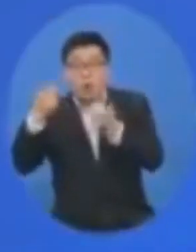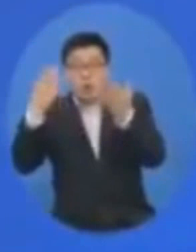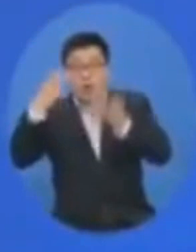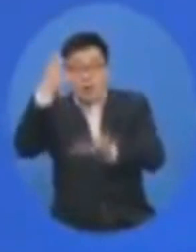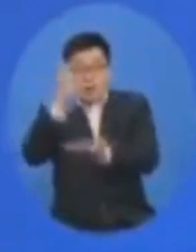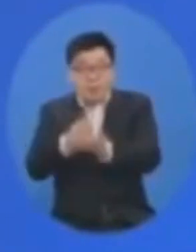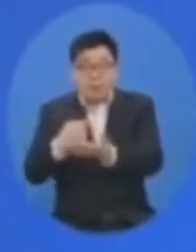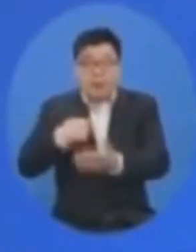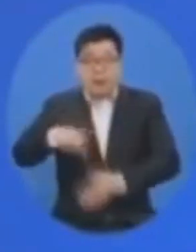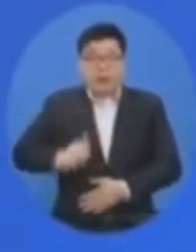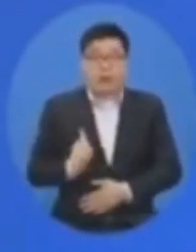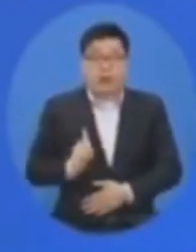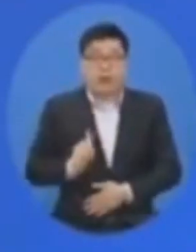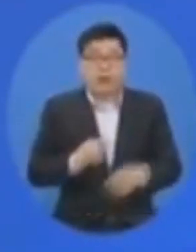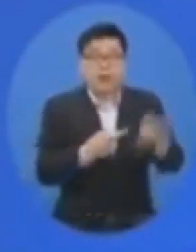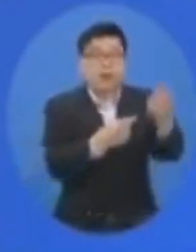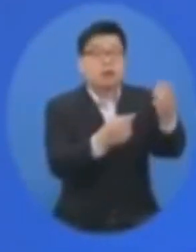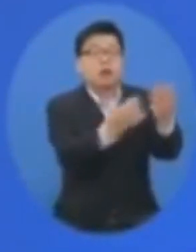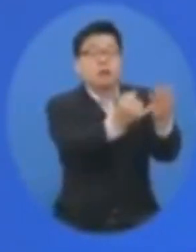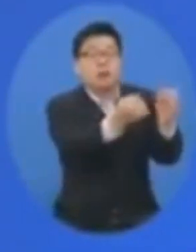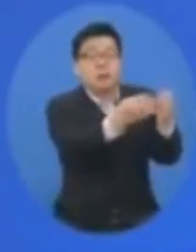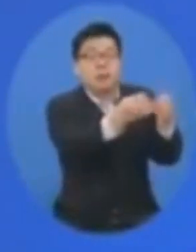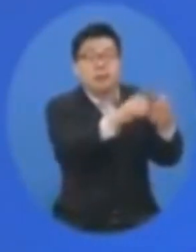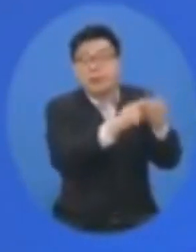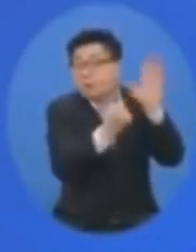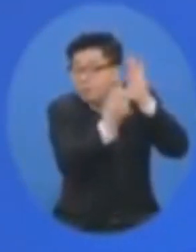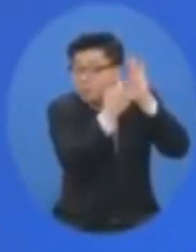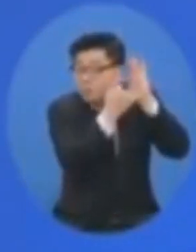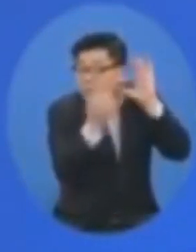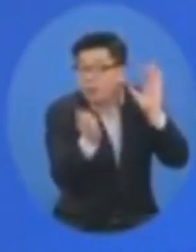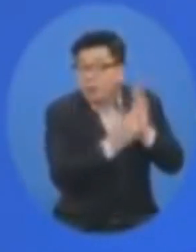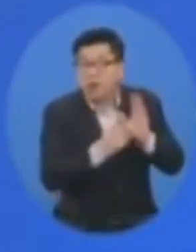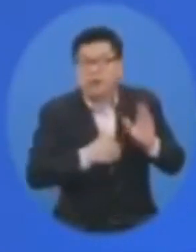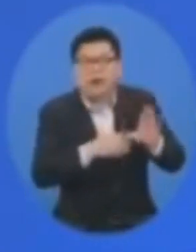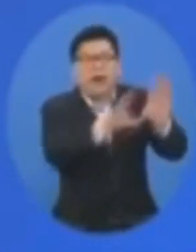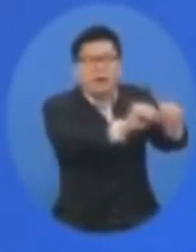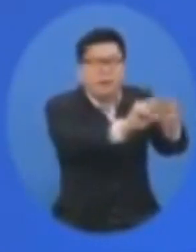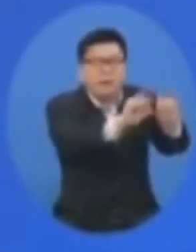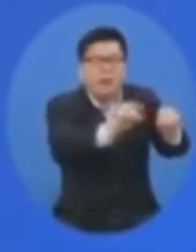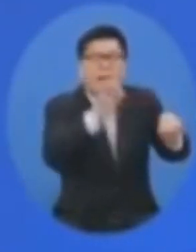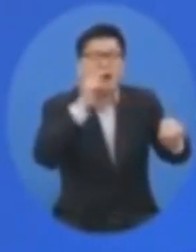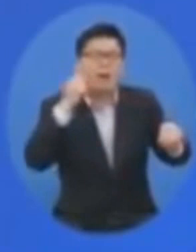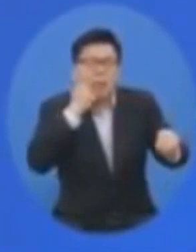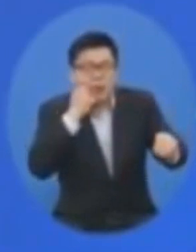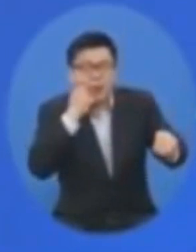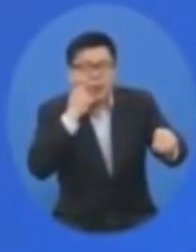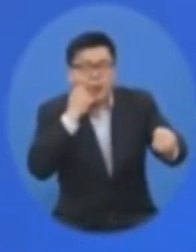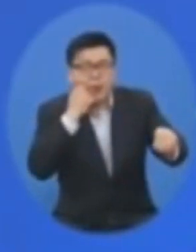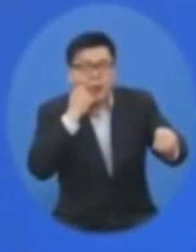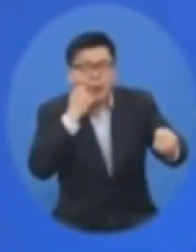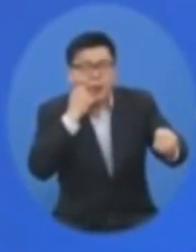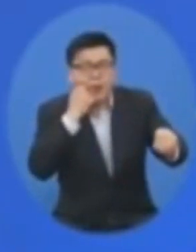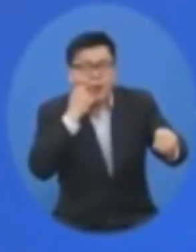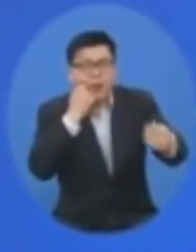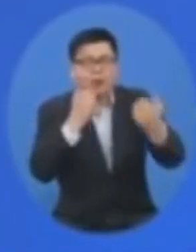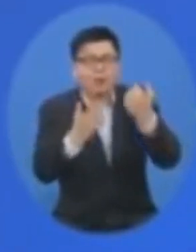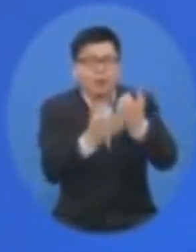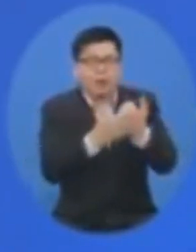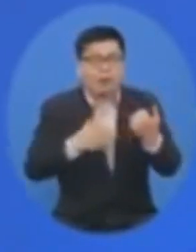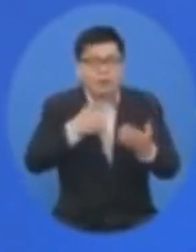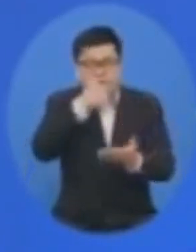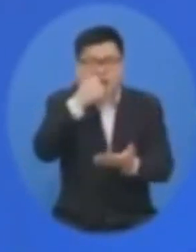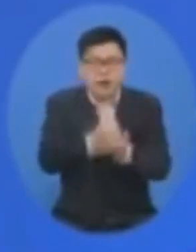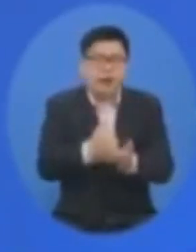한 이야기를 옆에서 들었습니다. 근데 걔가 제가 그걸 못 말려서 말려야 되는데 못 말려서 내가